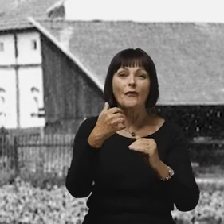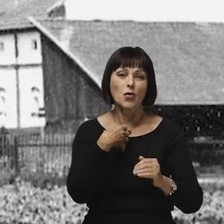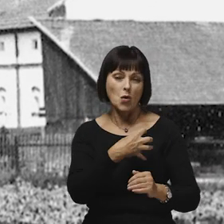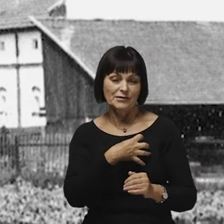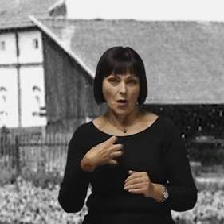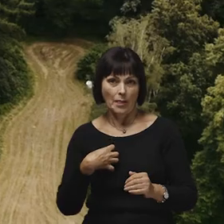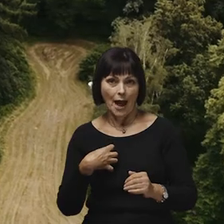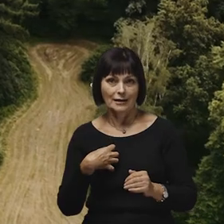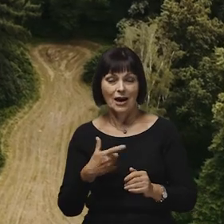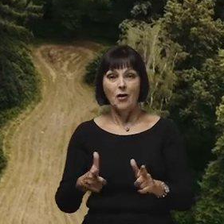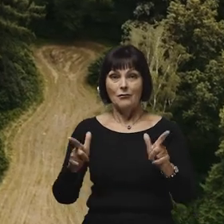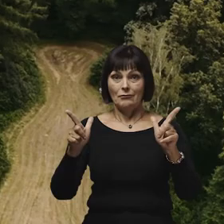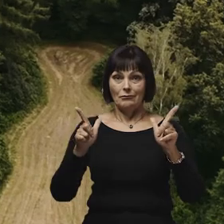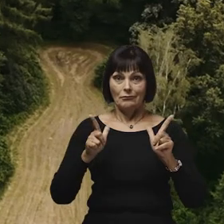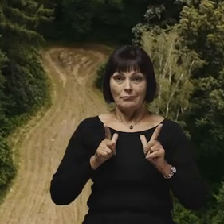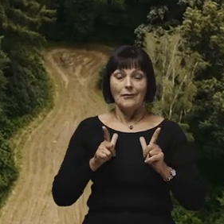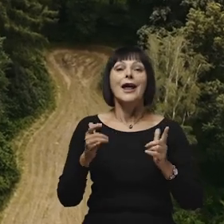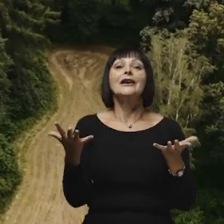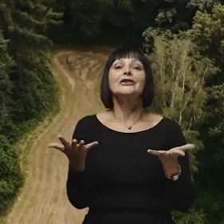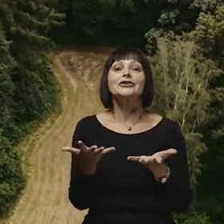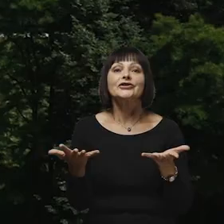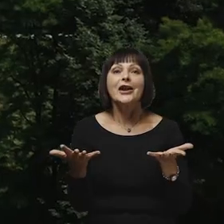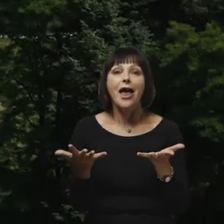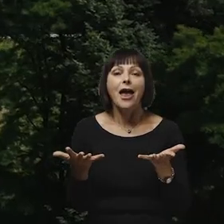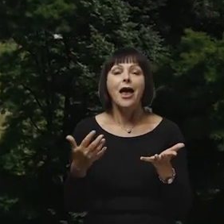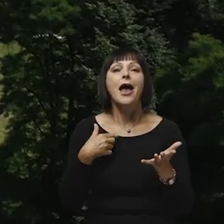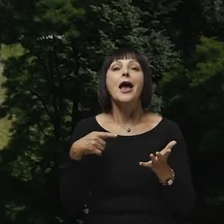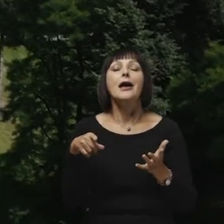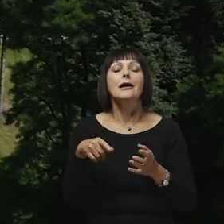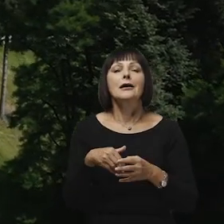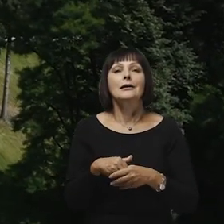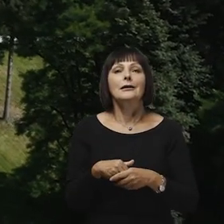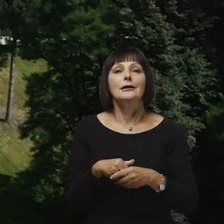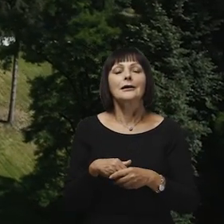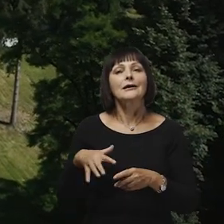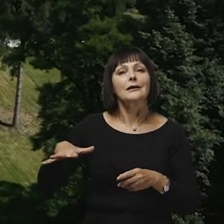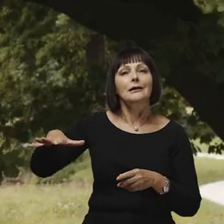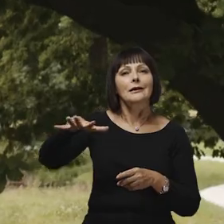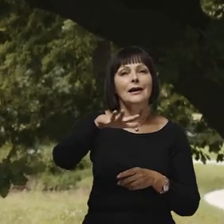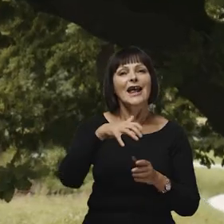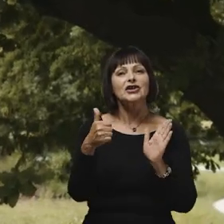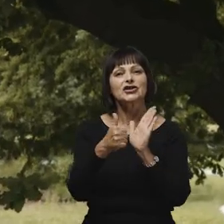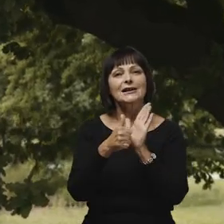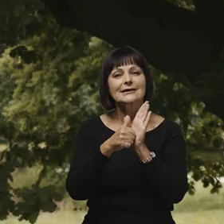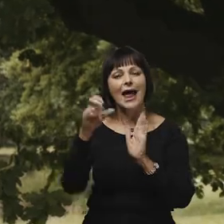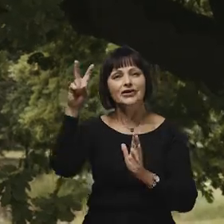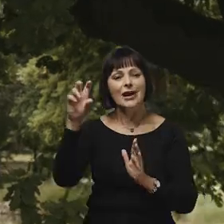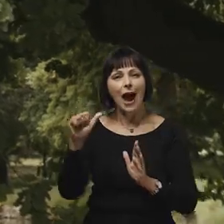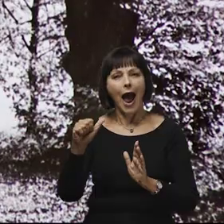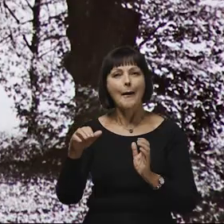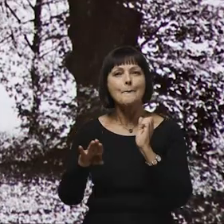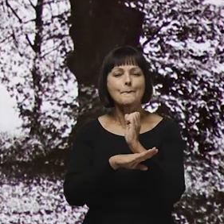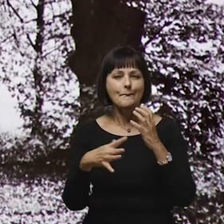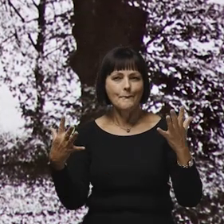gospodarskim. Wypoczynek umożliwiać miał mieszkańcom i gościom dworku poszerzony do 16 hektarów